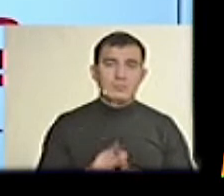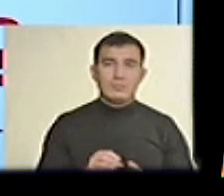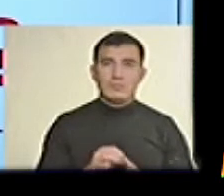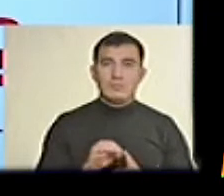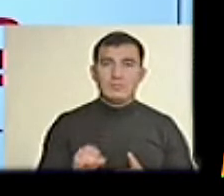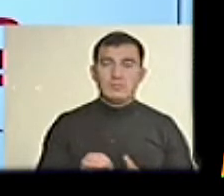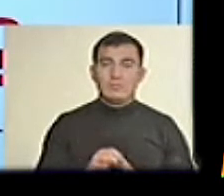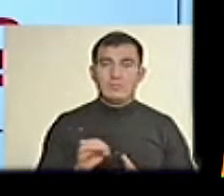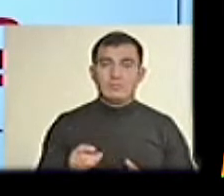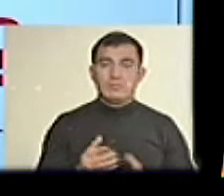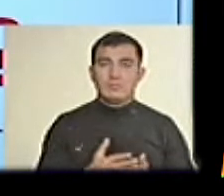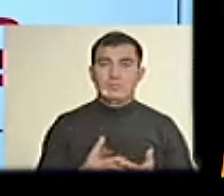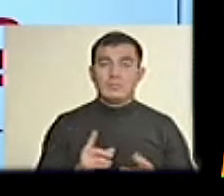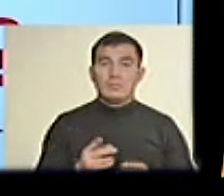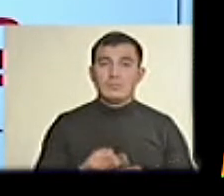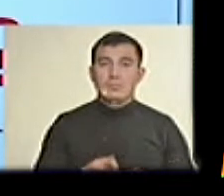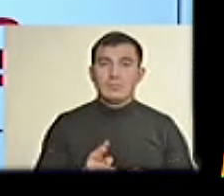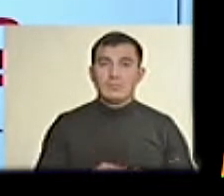bular nima?